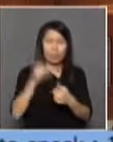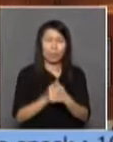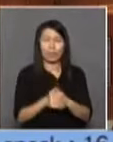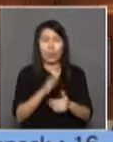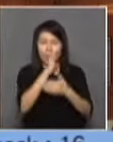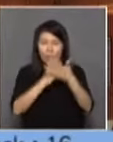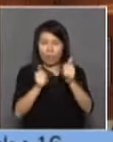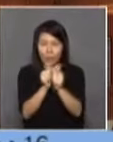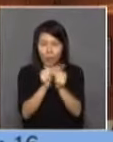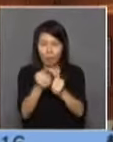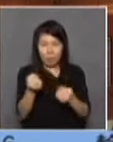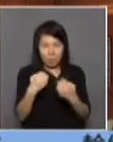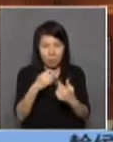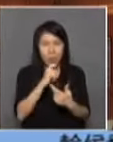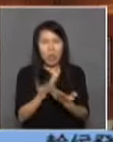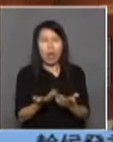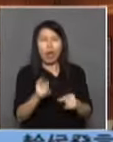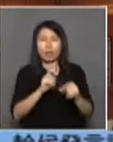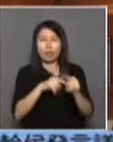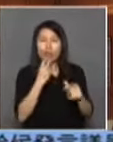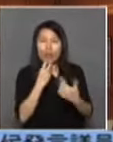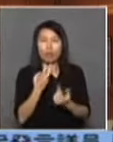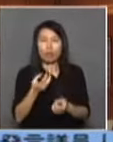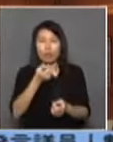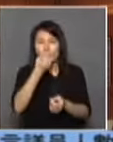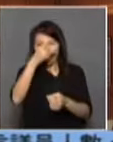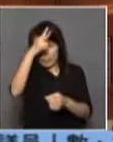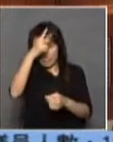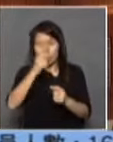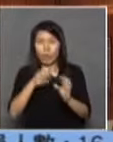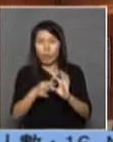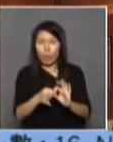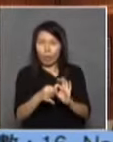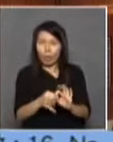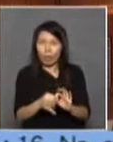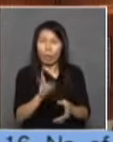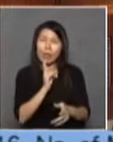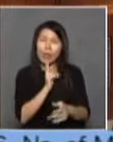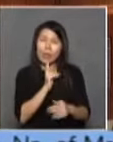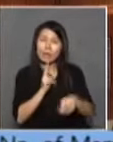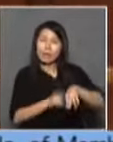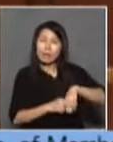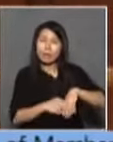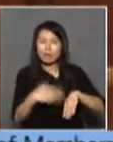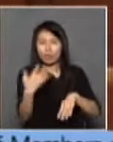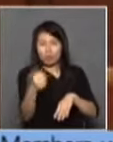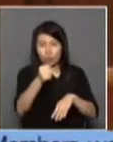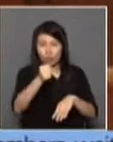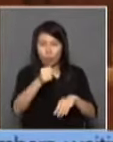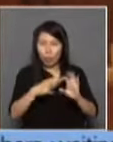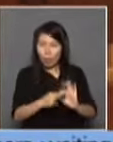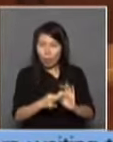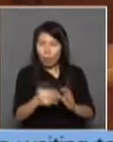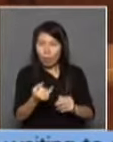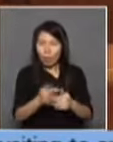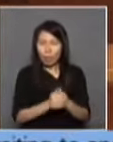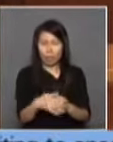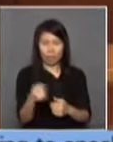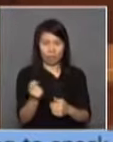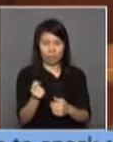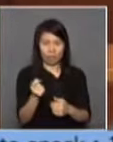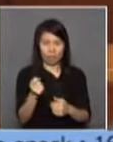就話中央與特區之間嘅關係呢係唔係一個剩餘權力嘅關係。當時好快呢，呢件